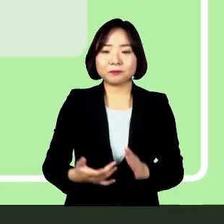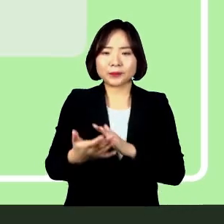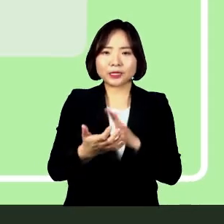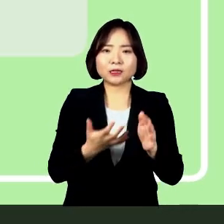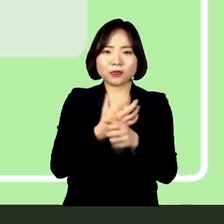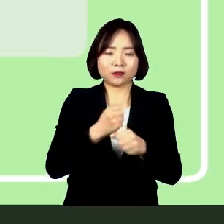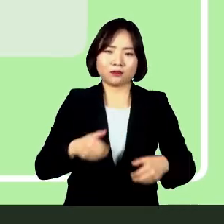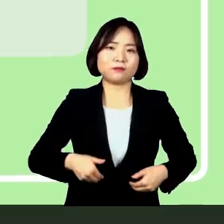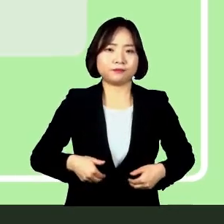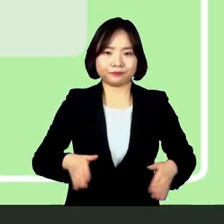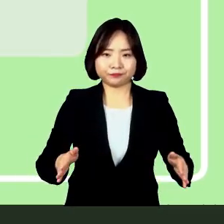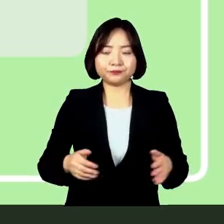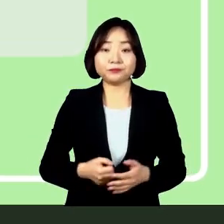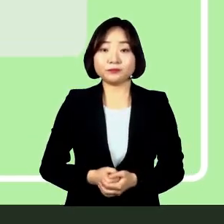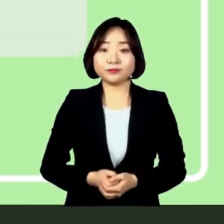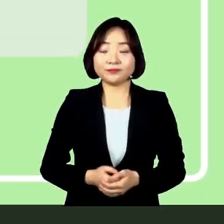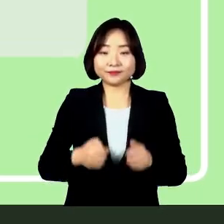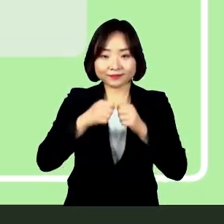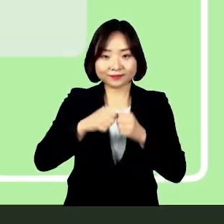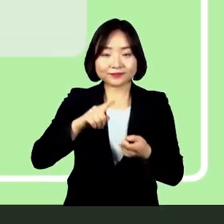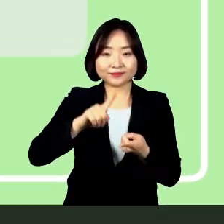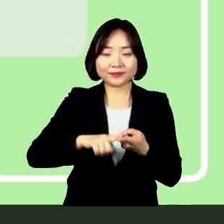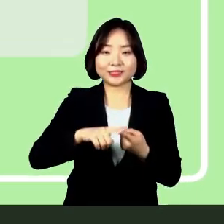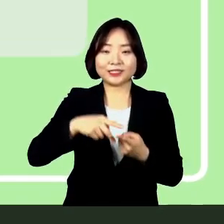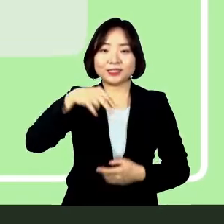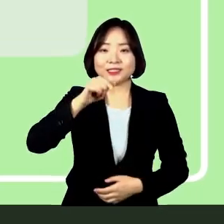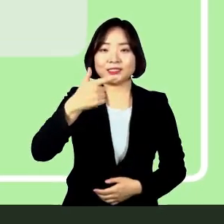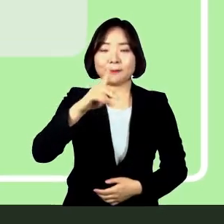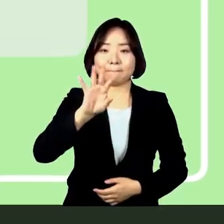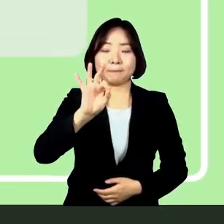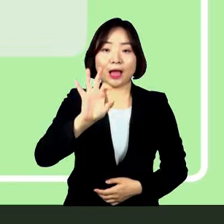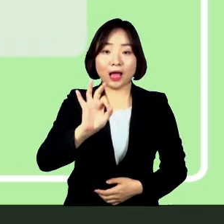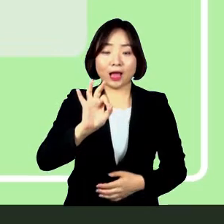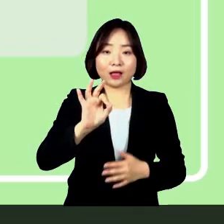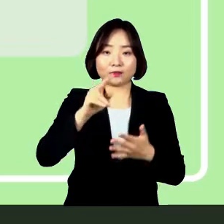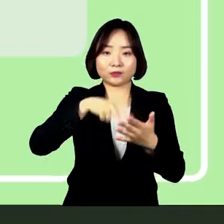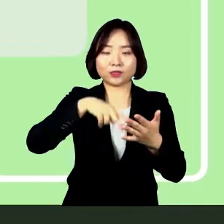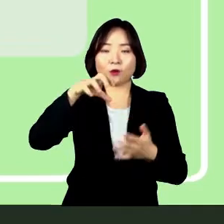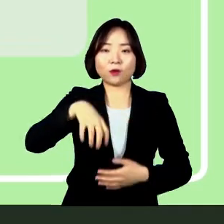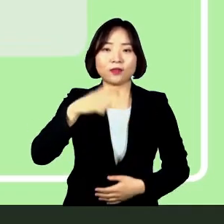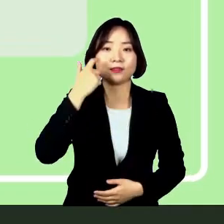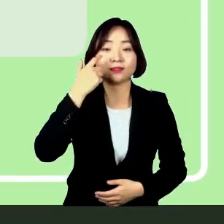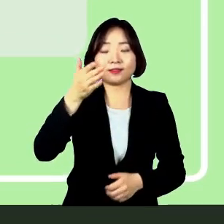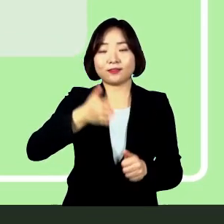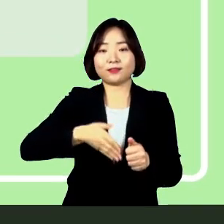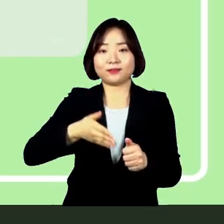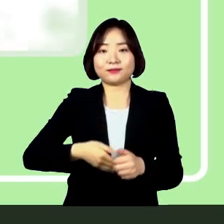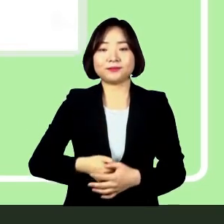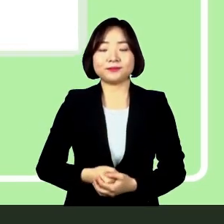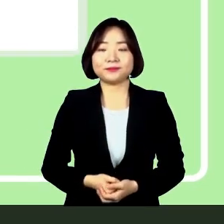없이 참여할 수 있으며 보다 자세한 사항은 신방도서관으로 문의하면 안내받을 수 있습니다.